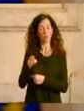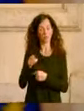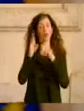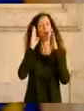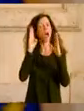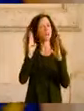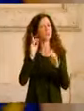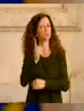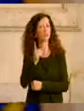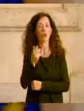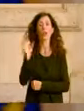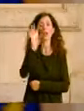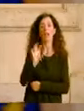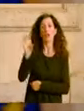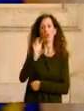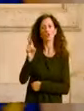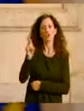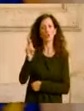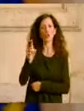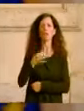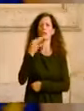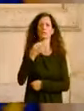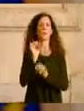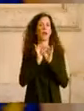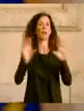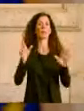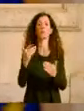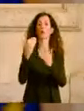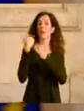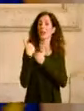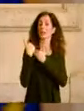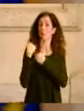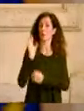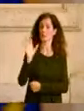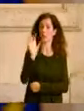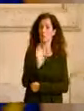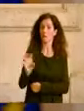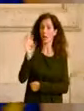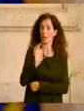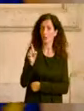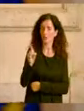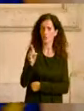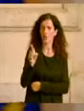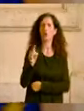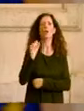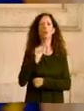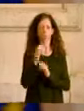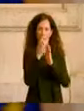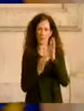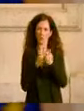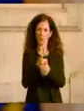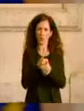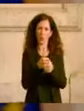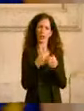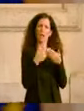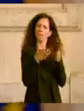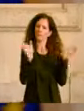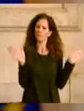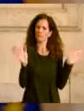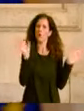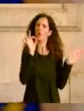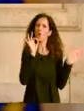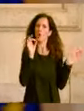regioni saranno sempre libere, assumendosene la responsabilità, di ampliare queste misure o, se del caso, di